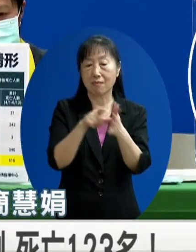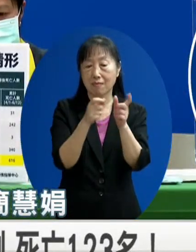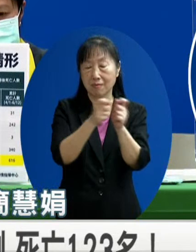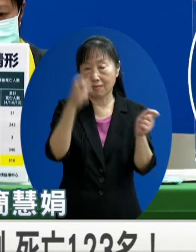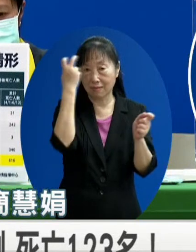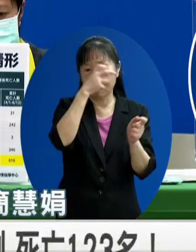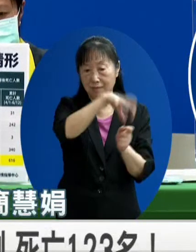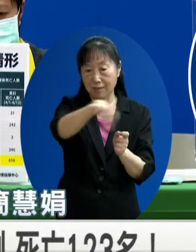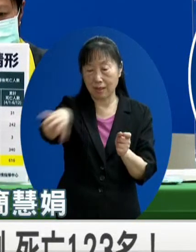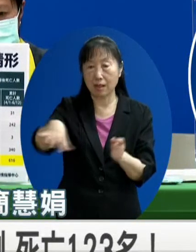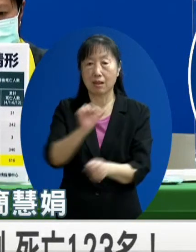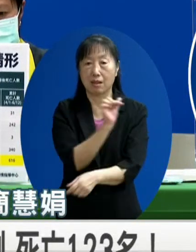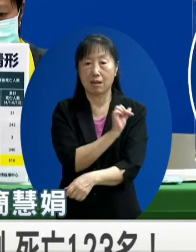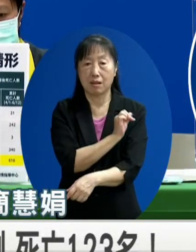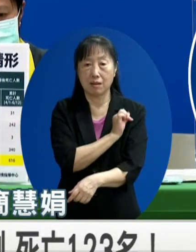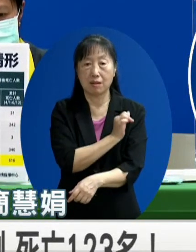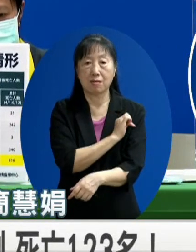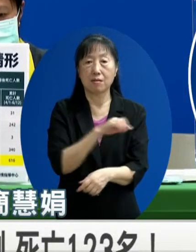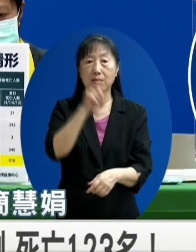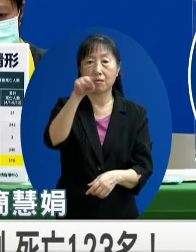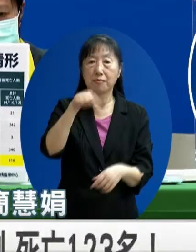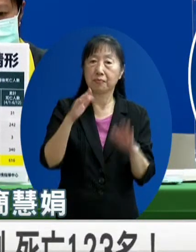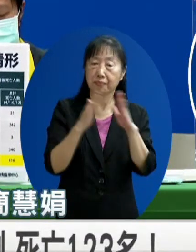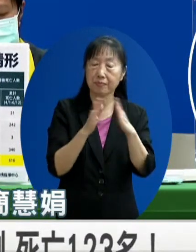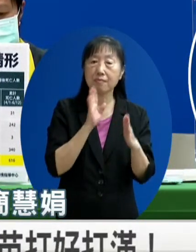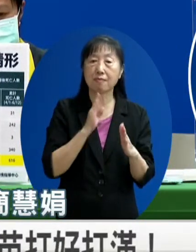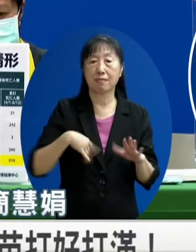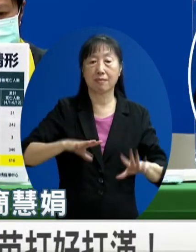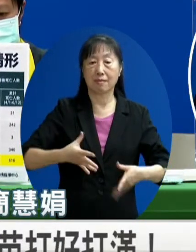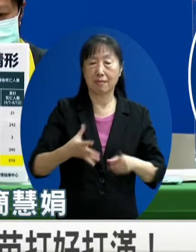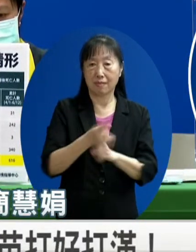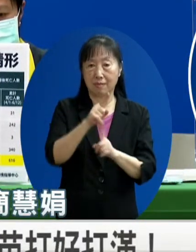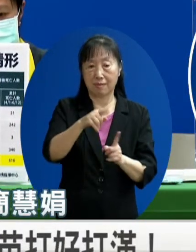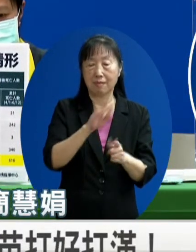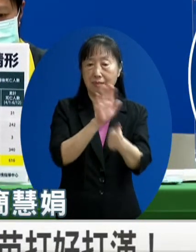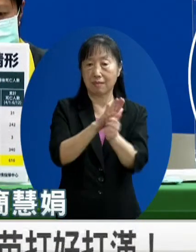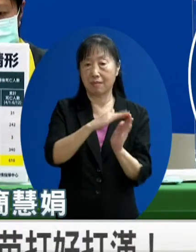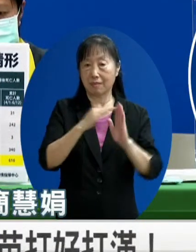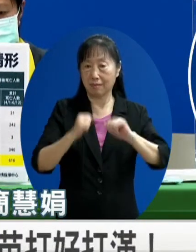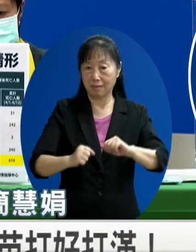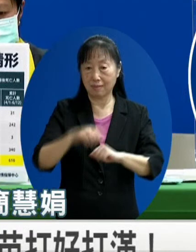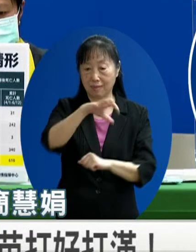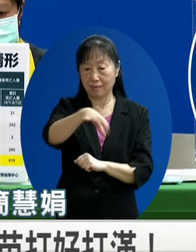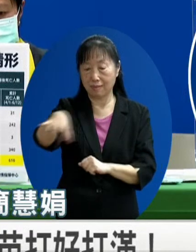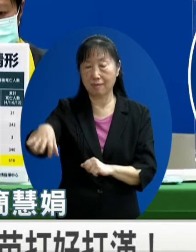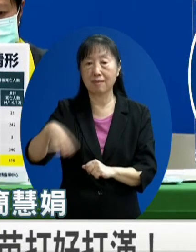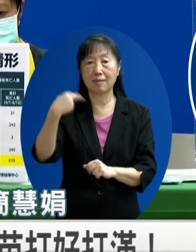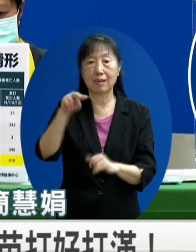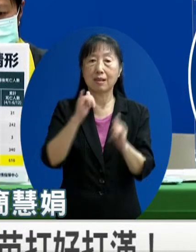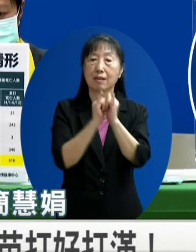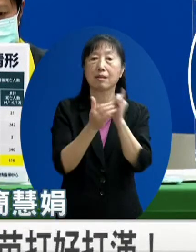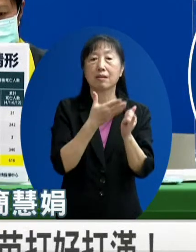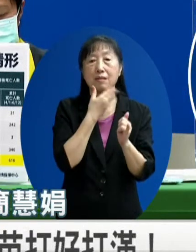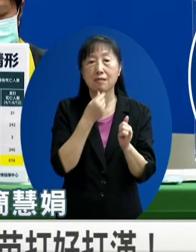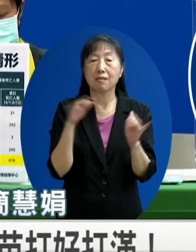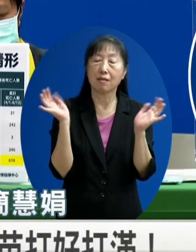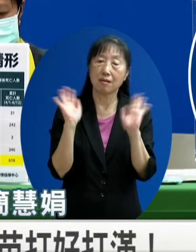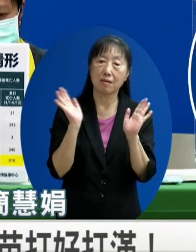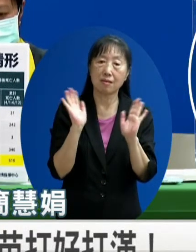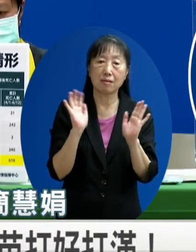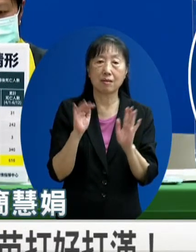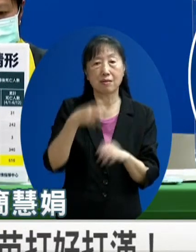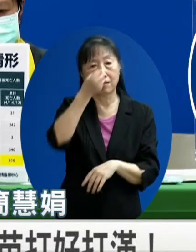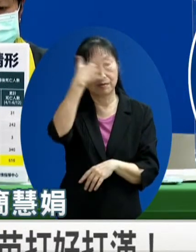照机构、护理之家，还有精神照护复健的机构，以及我们社福的儿童、